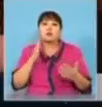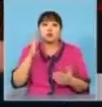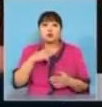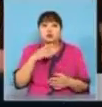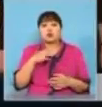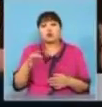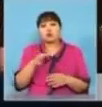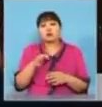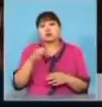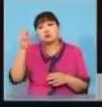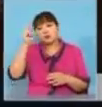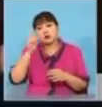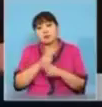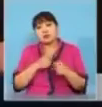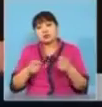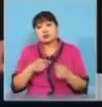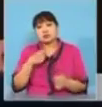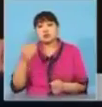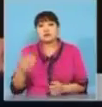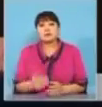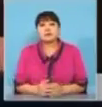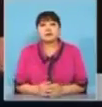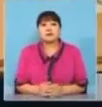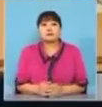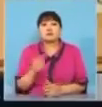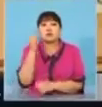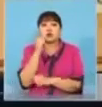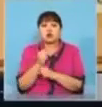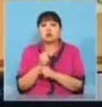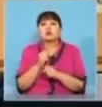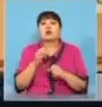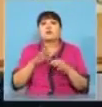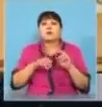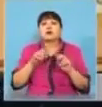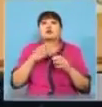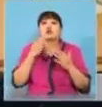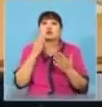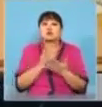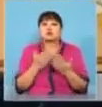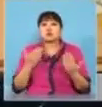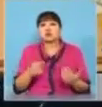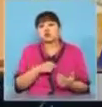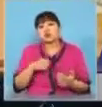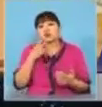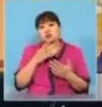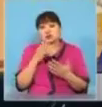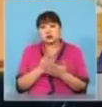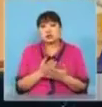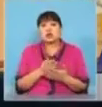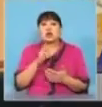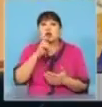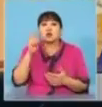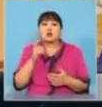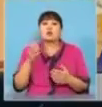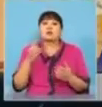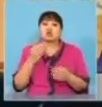болады, дейді облыстық білім басқармасының басшысы. Жұмысшы мамандықтарға сұраныс бар. Себебі енді қазір өздеріңіз көріп отырсыңдар, енді